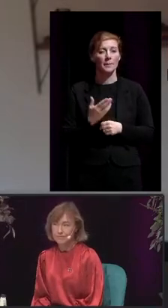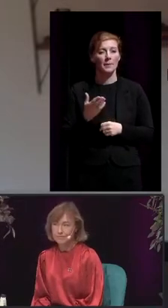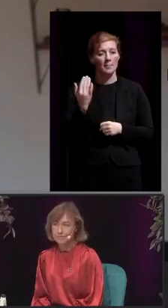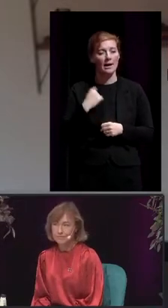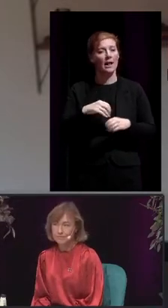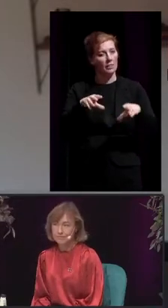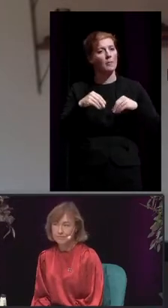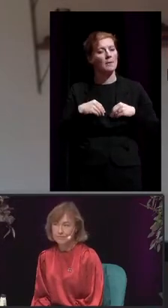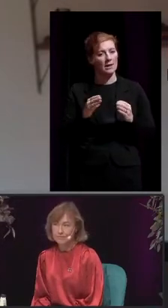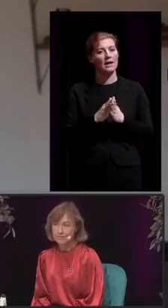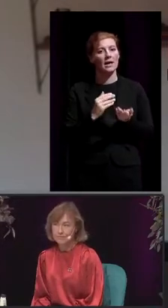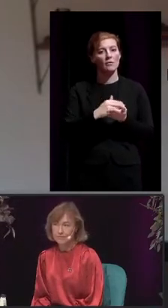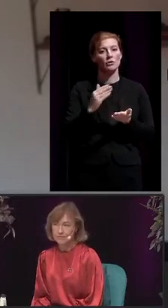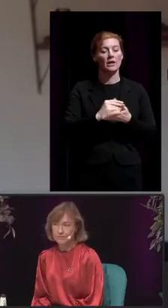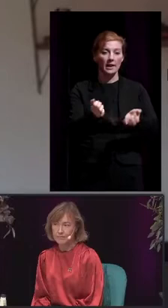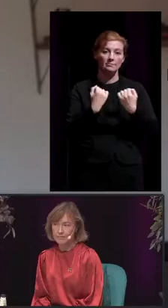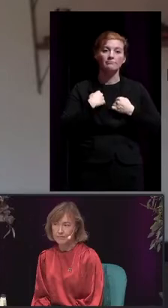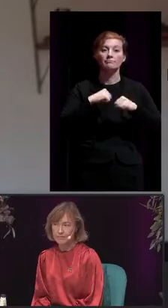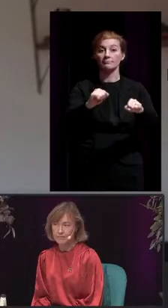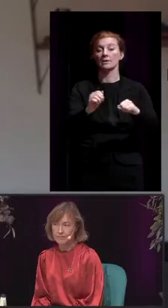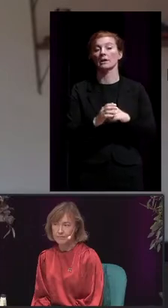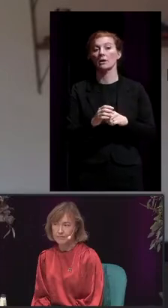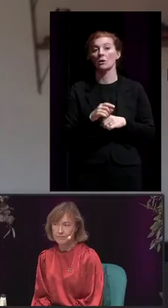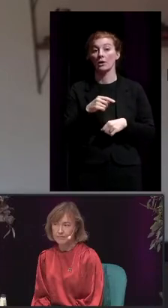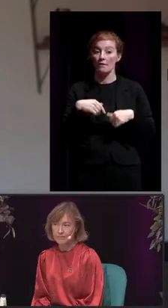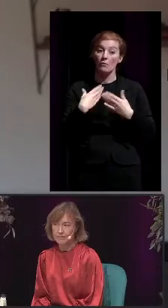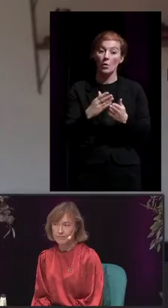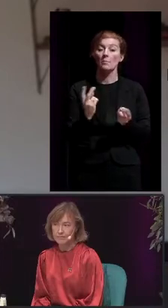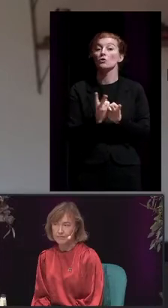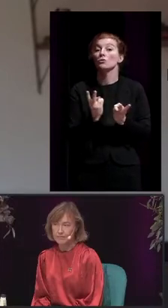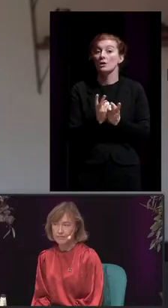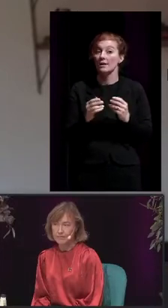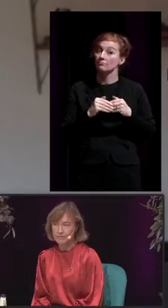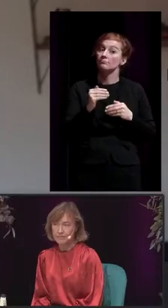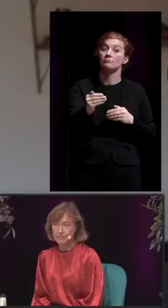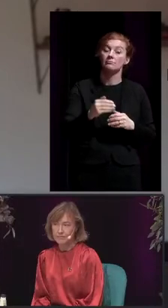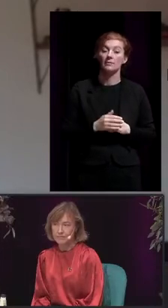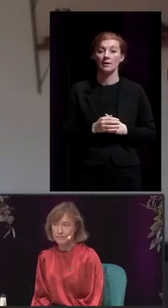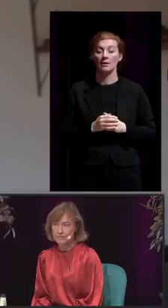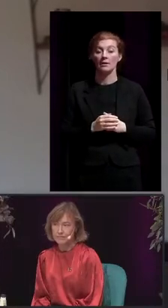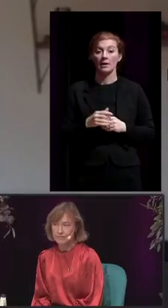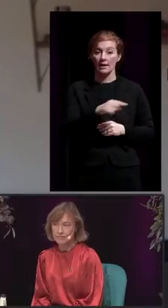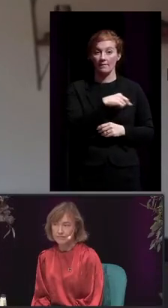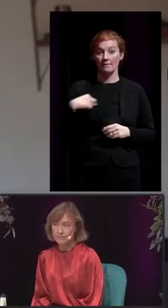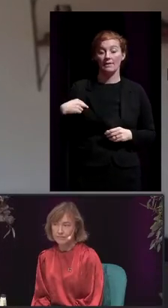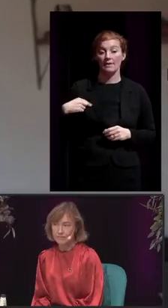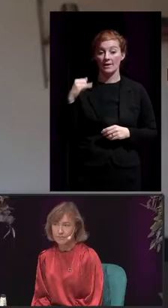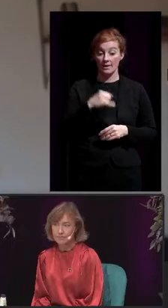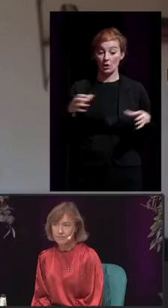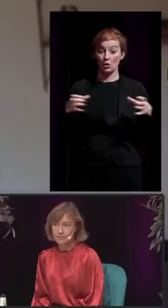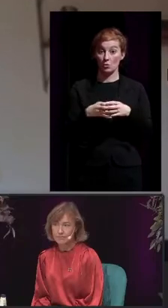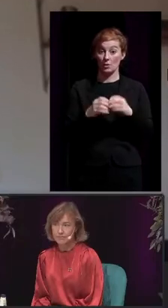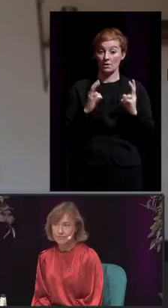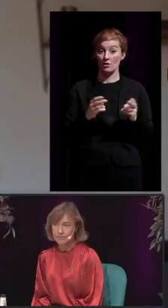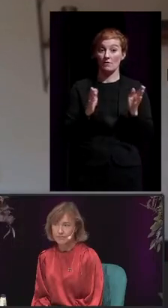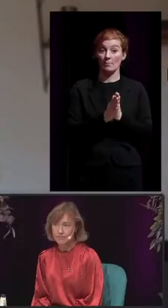med in i fortsatt agerande och att det får en betydelse på det viset. Vi i gruppen som var med på den